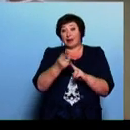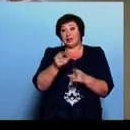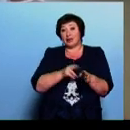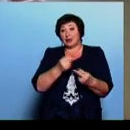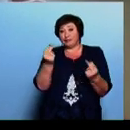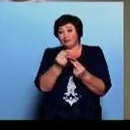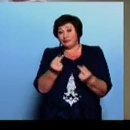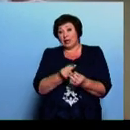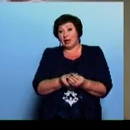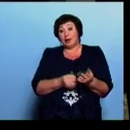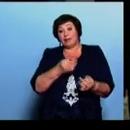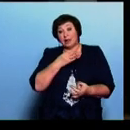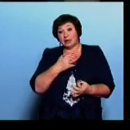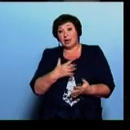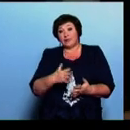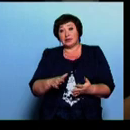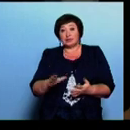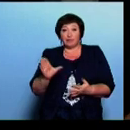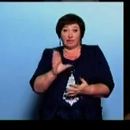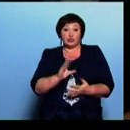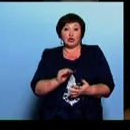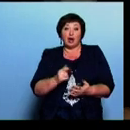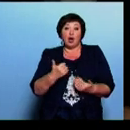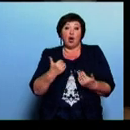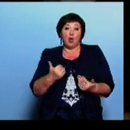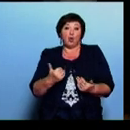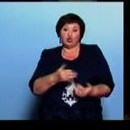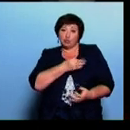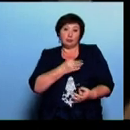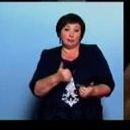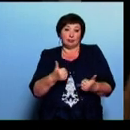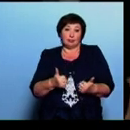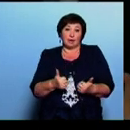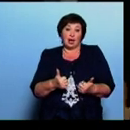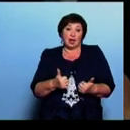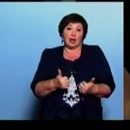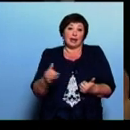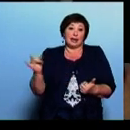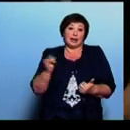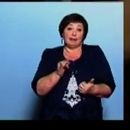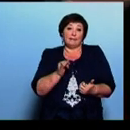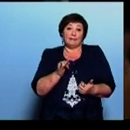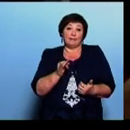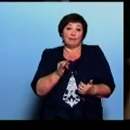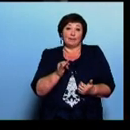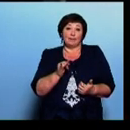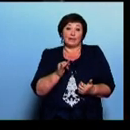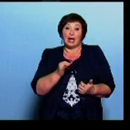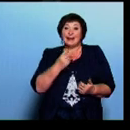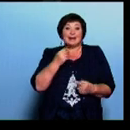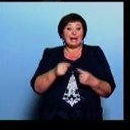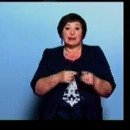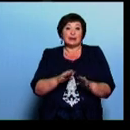Почему? Очень необычный план взят. То есть не